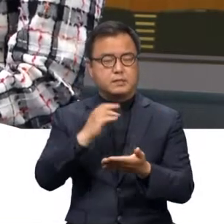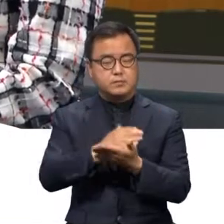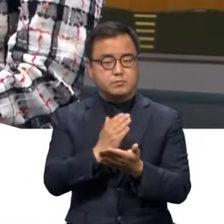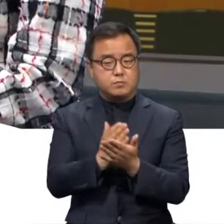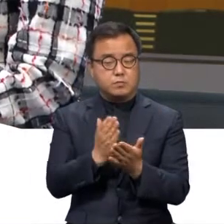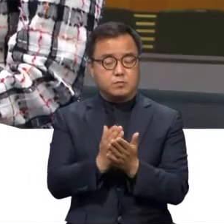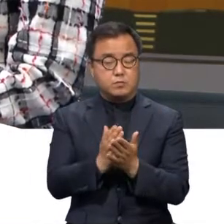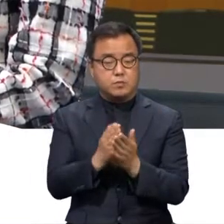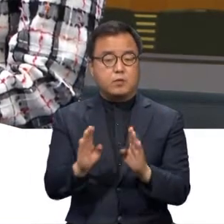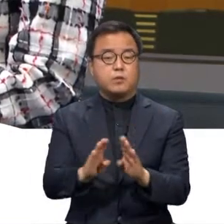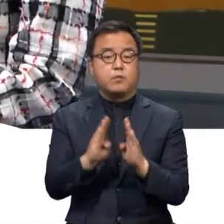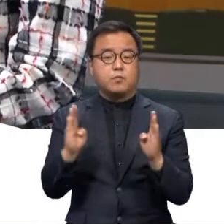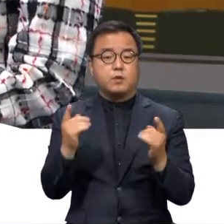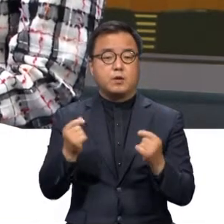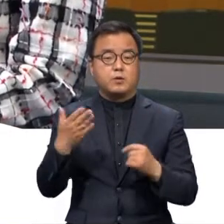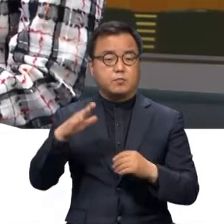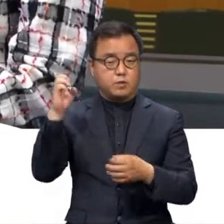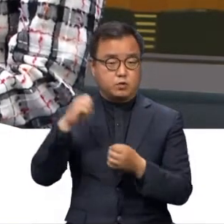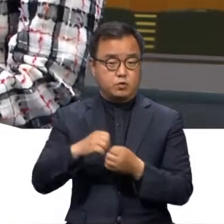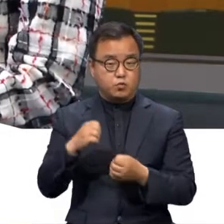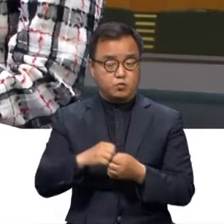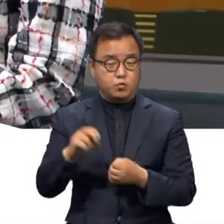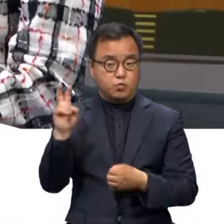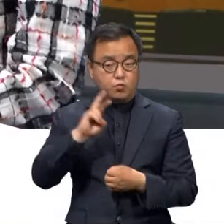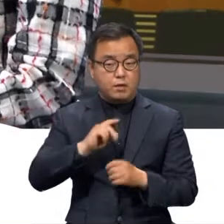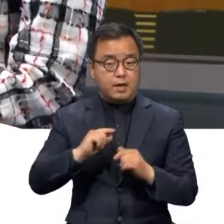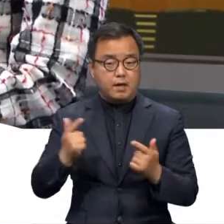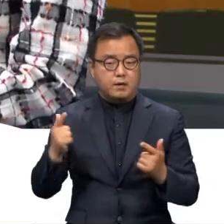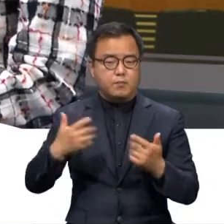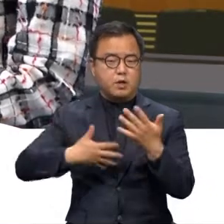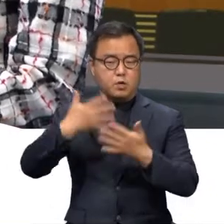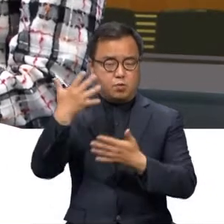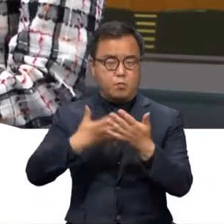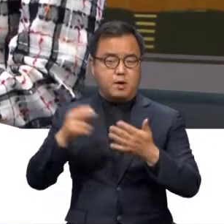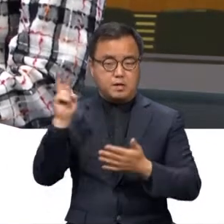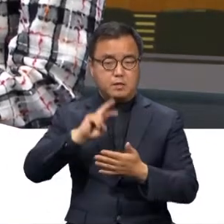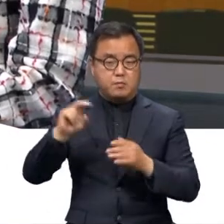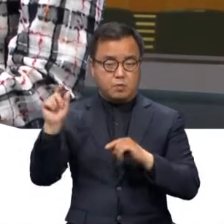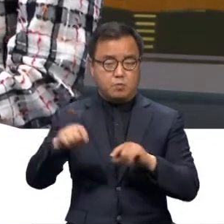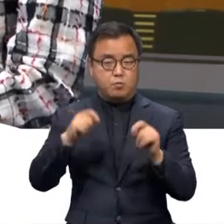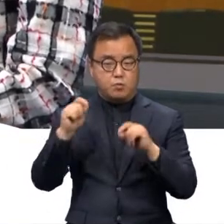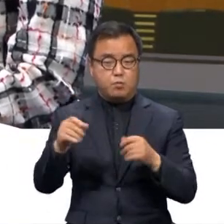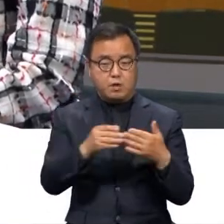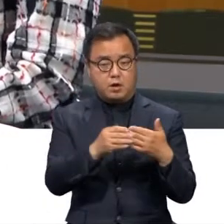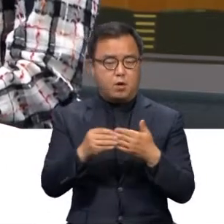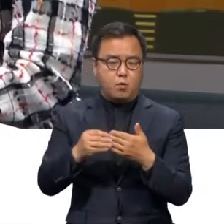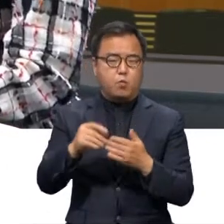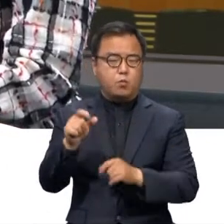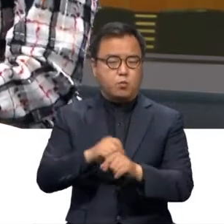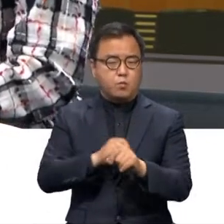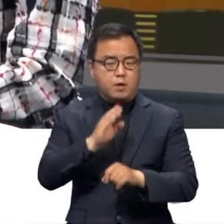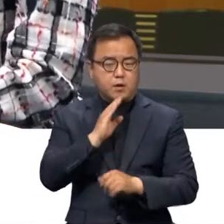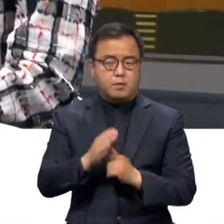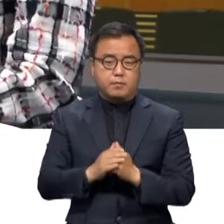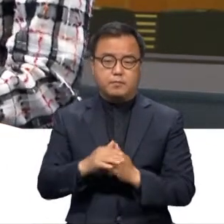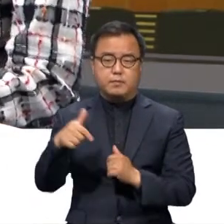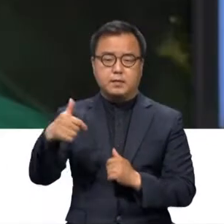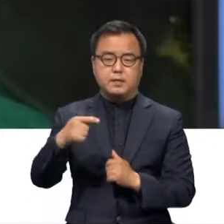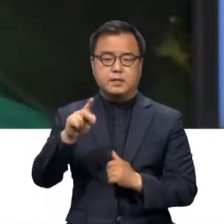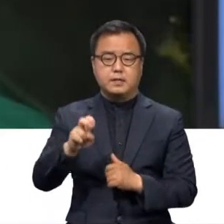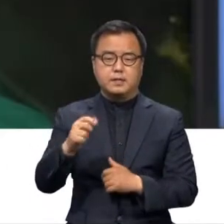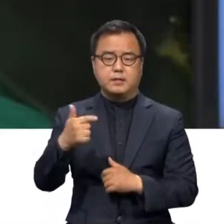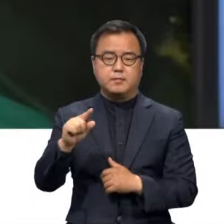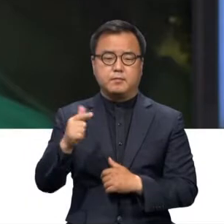것 같은데 이번엔 정통 클래식이 아니라 영화 음악 콘서트를 지휘했다는 점에서 남다른 것 같아요. 네, 지휘자 금난세 씨는 30여